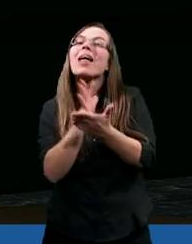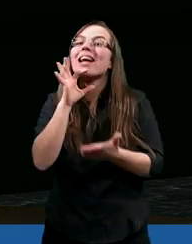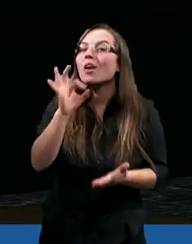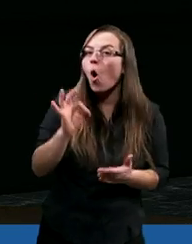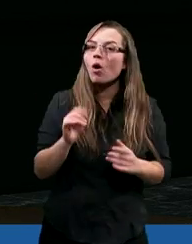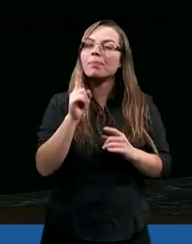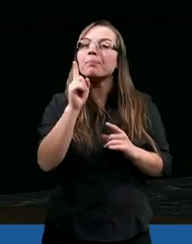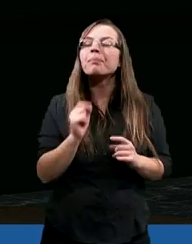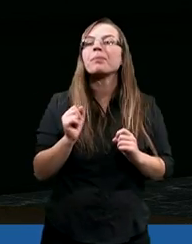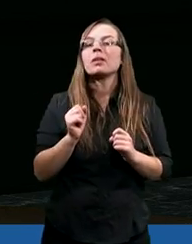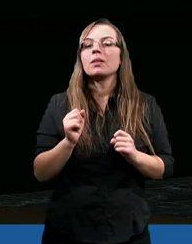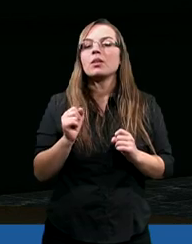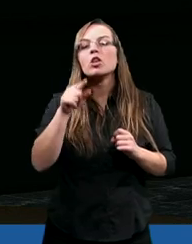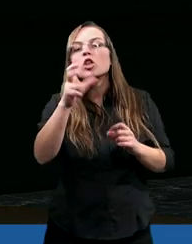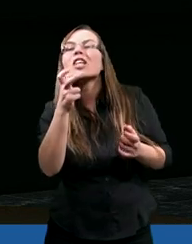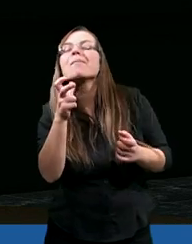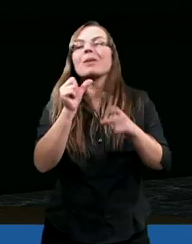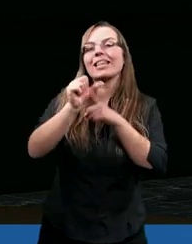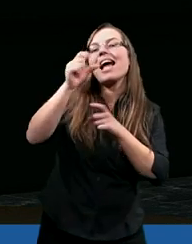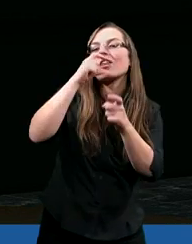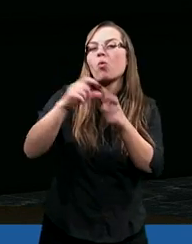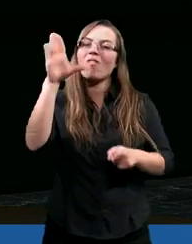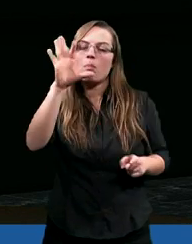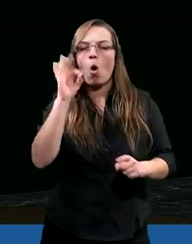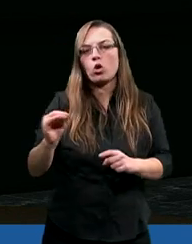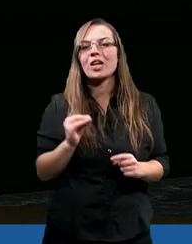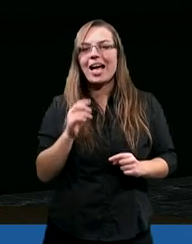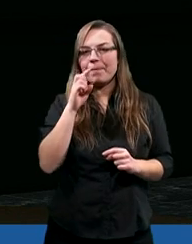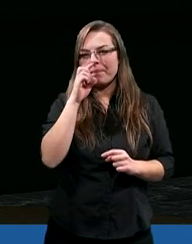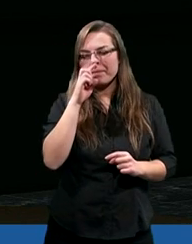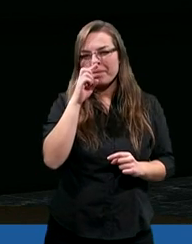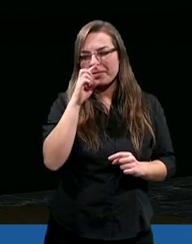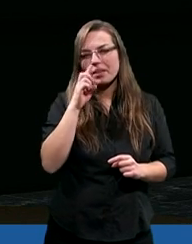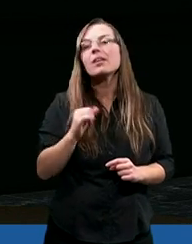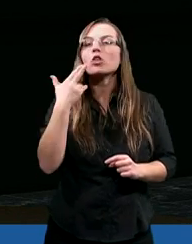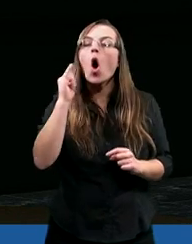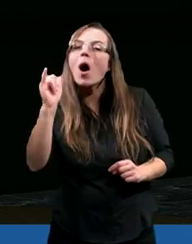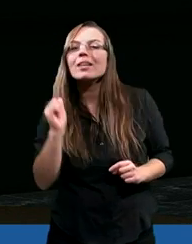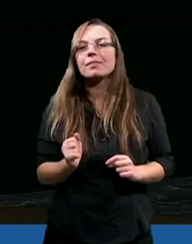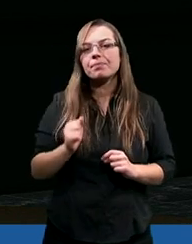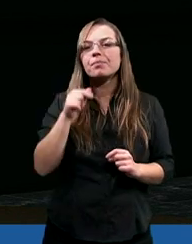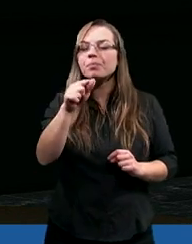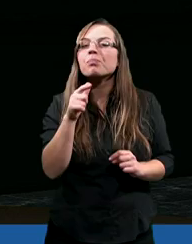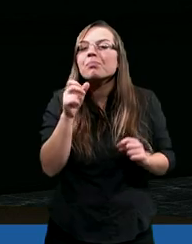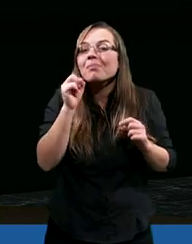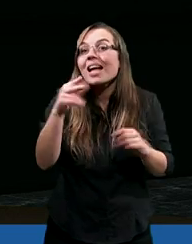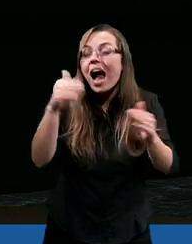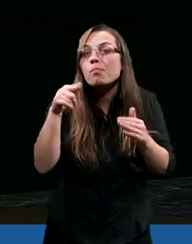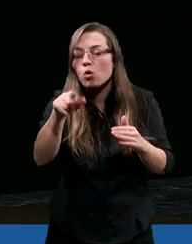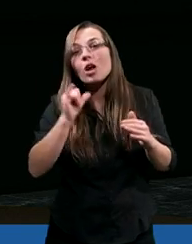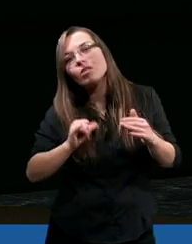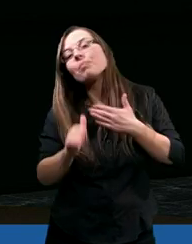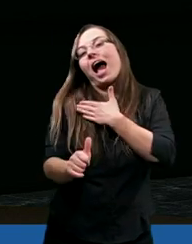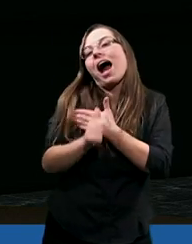w tym jest Słowo Boże. No i to chcę tak może sobie